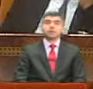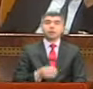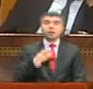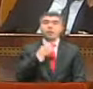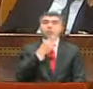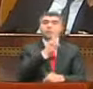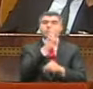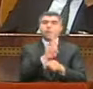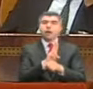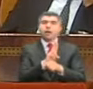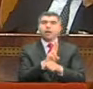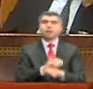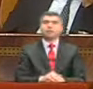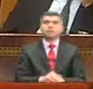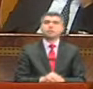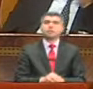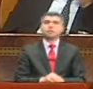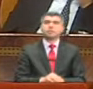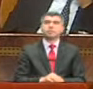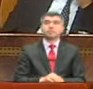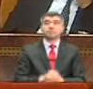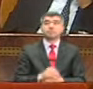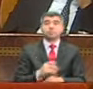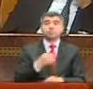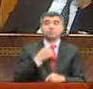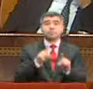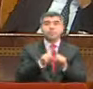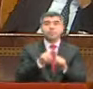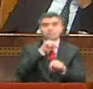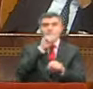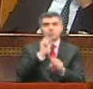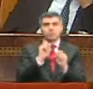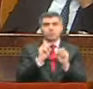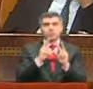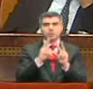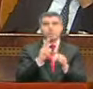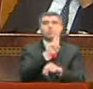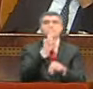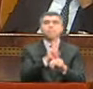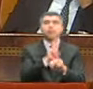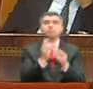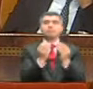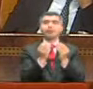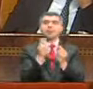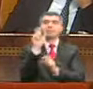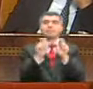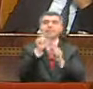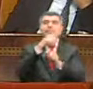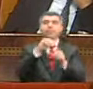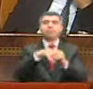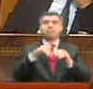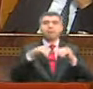كنسالك على هذا السؤال. انا معاك، كنحبذ الاسئله ديال الاخوات والاخوه